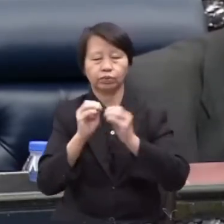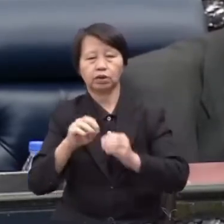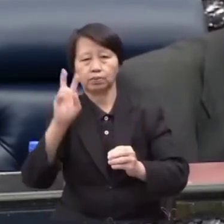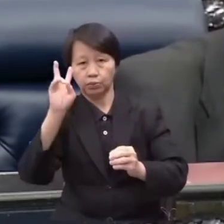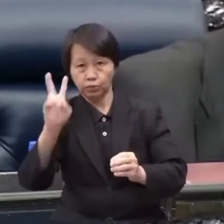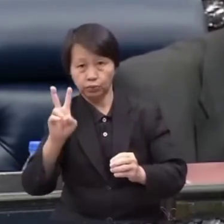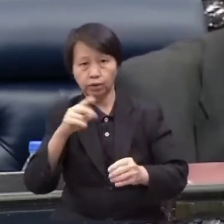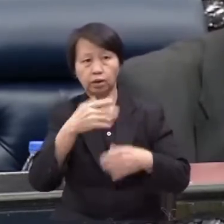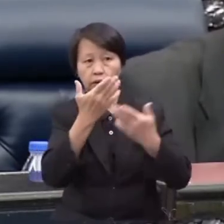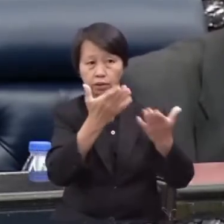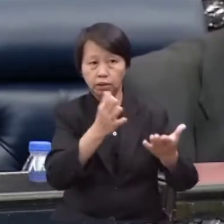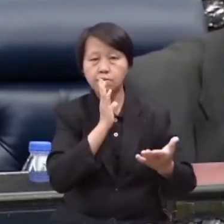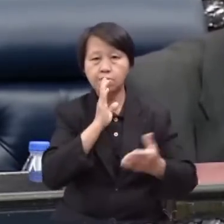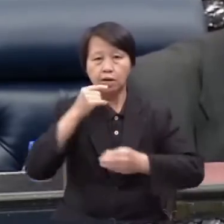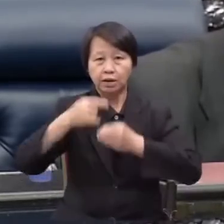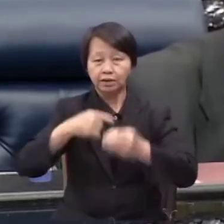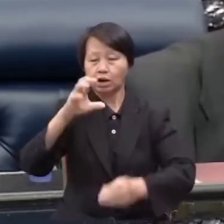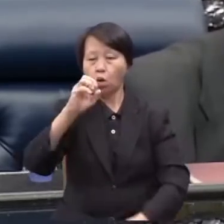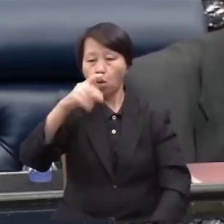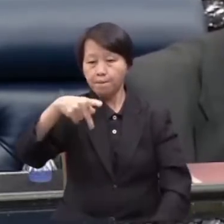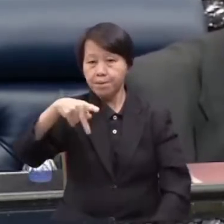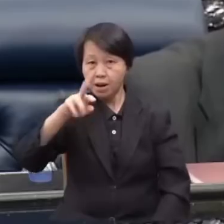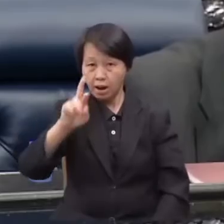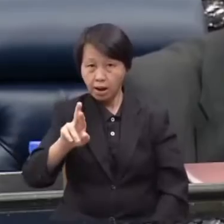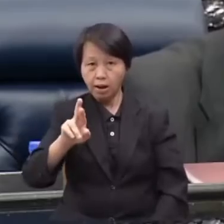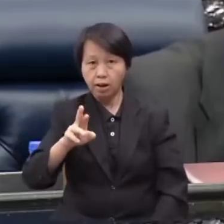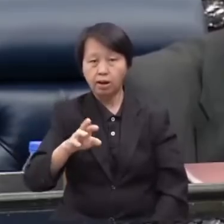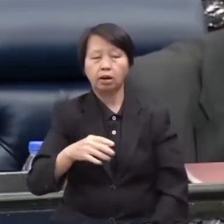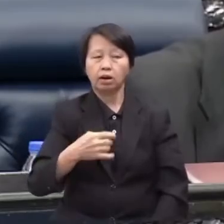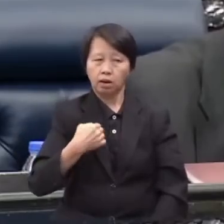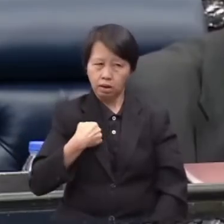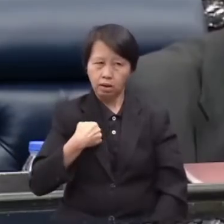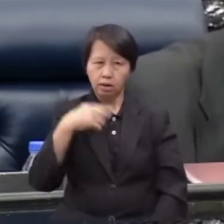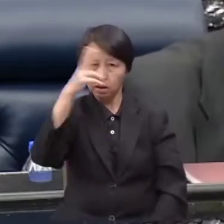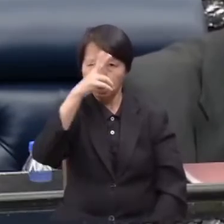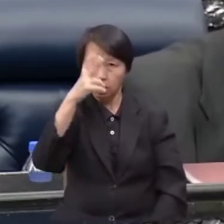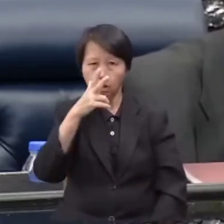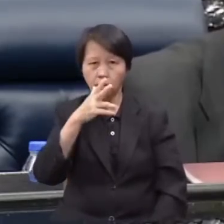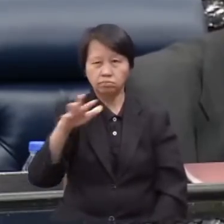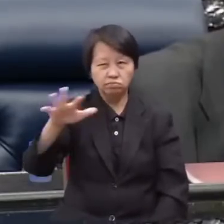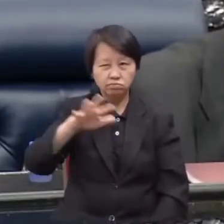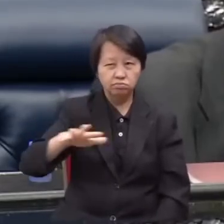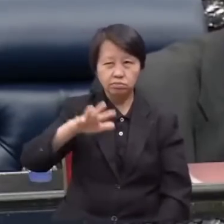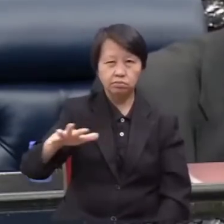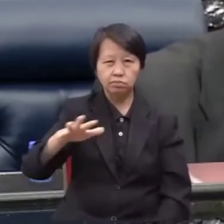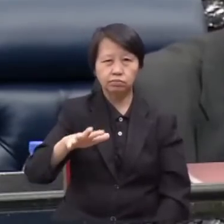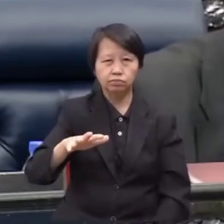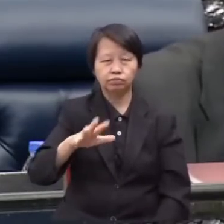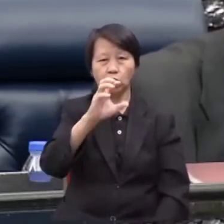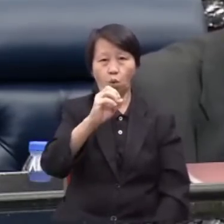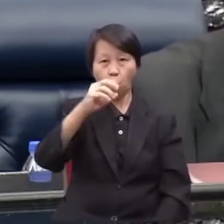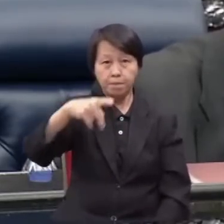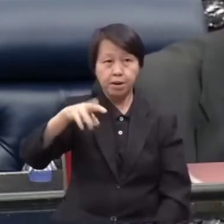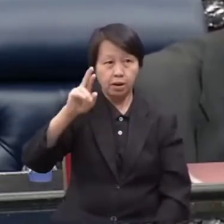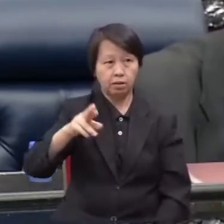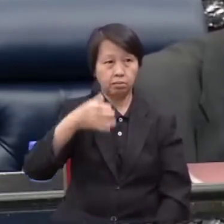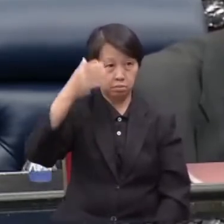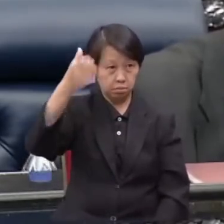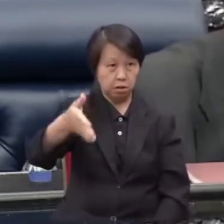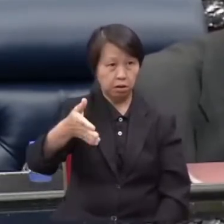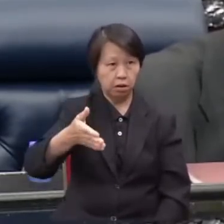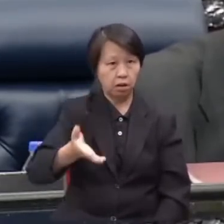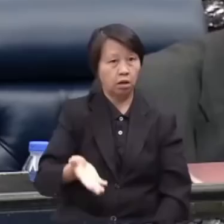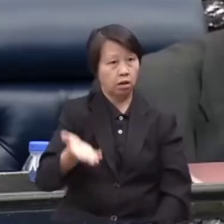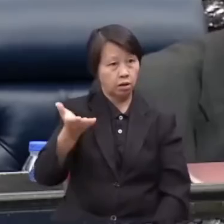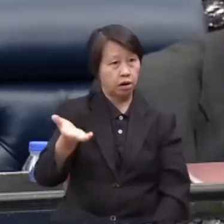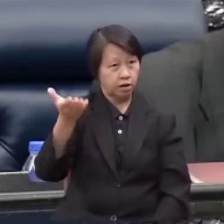Tambun menyebut tentang OPR. Jadi soalan kedua saya, adakah kerajaan menjangkakan bahawa kadar OPR akan